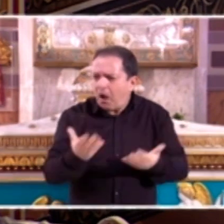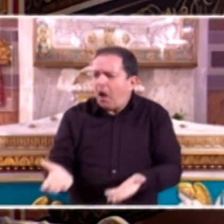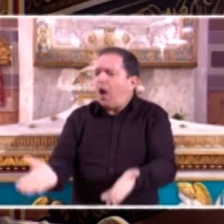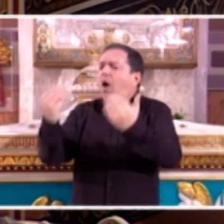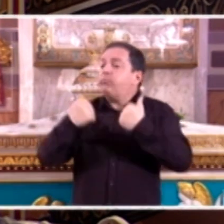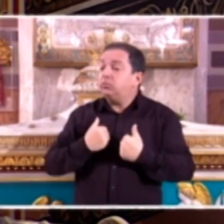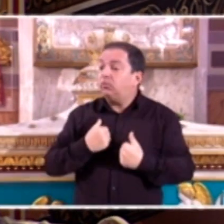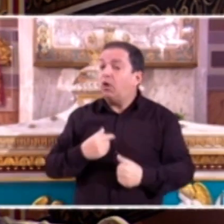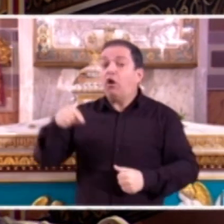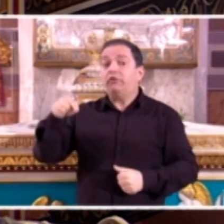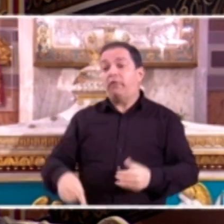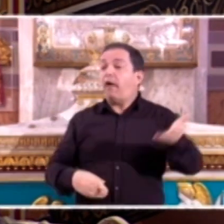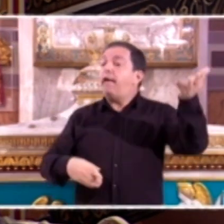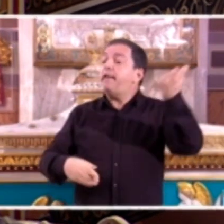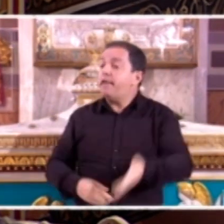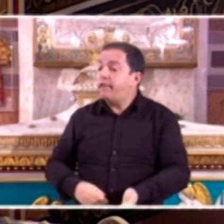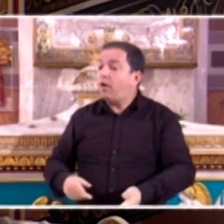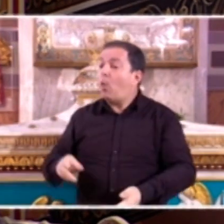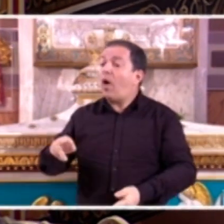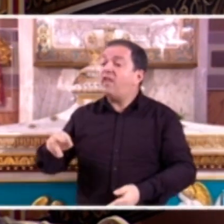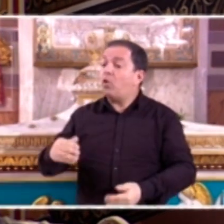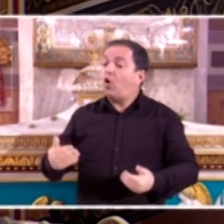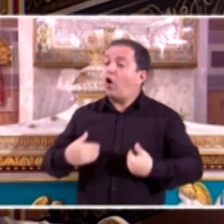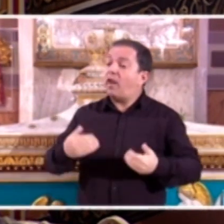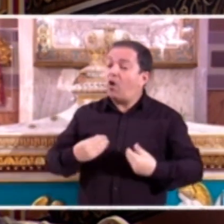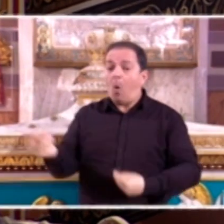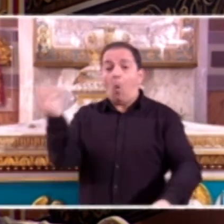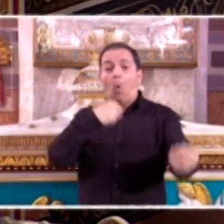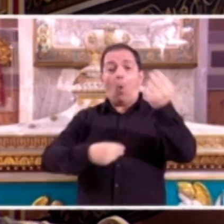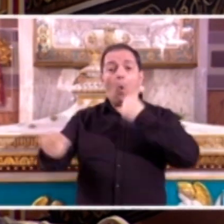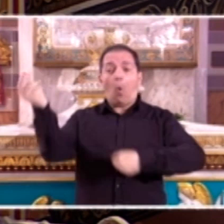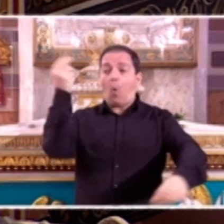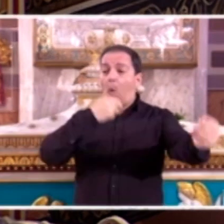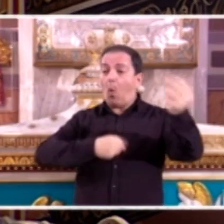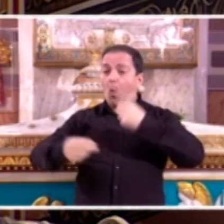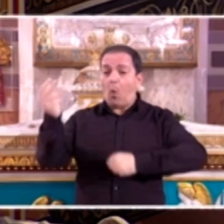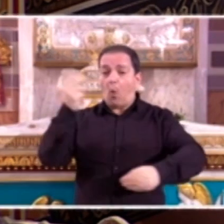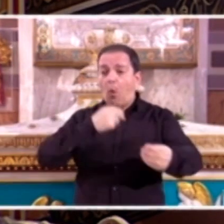Ότε δε ο Υιός σου ούτως, ο καταφαγών σου